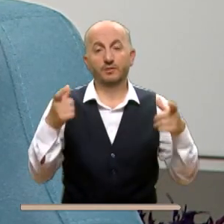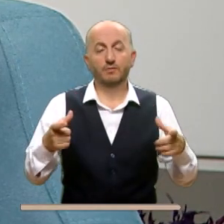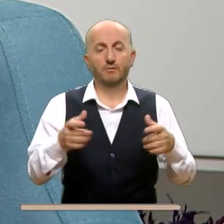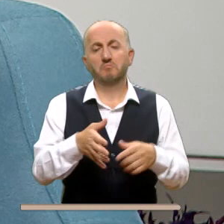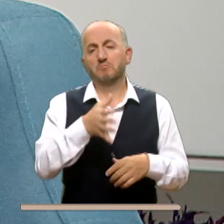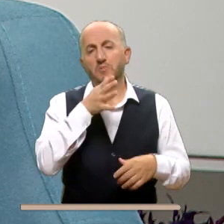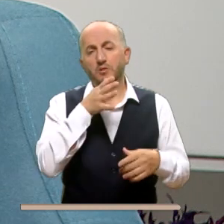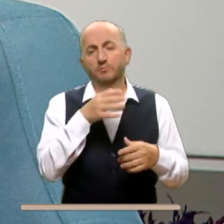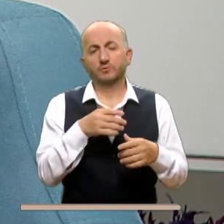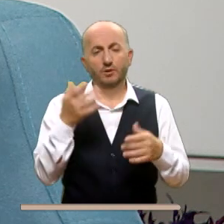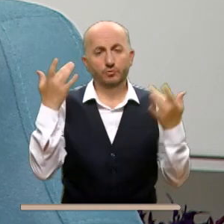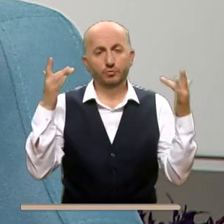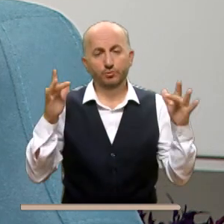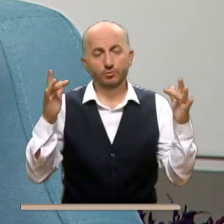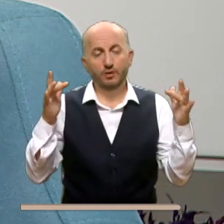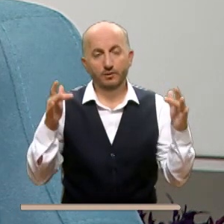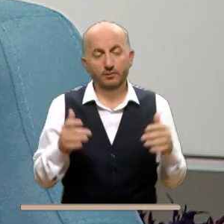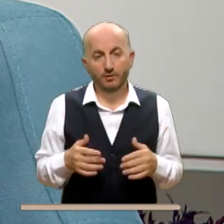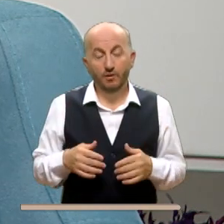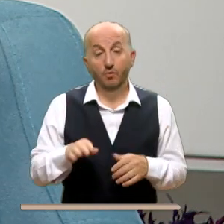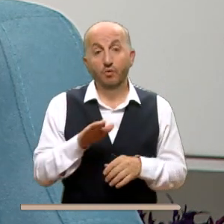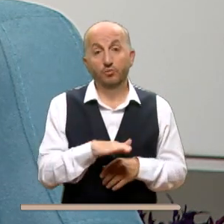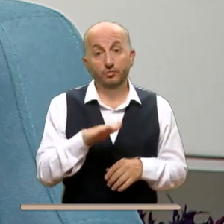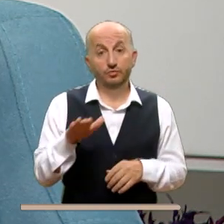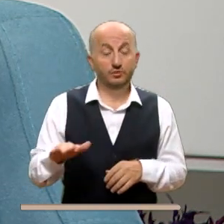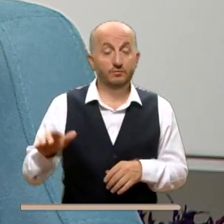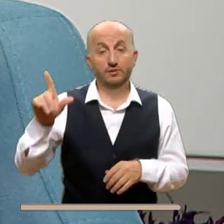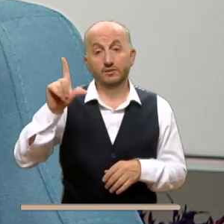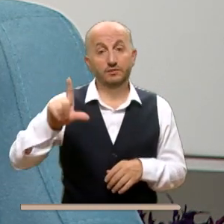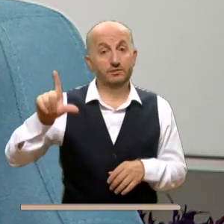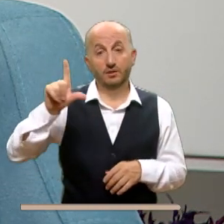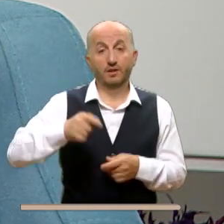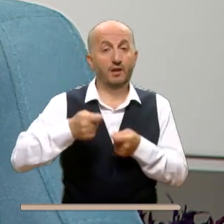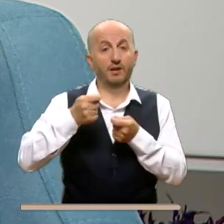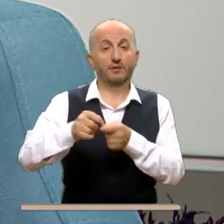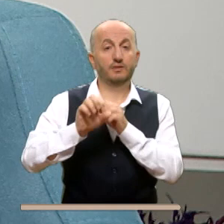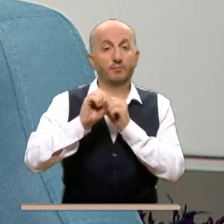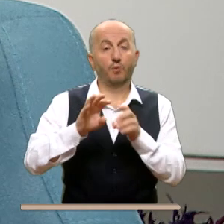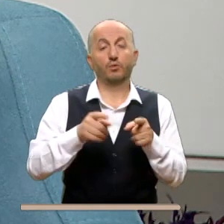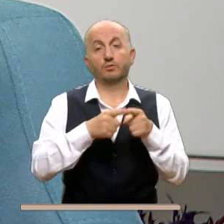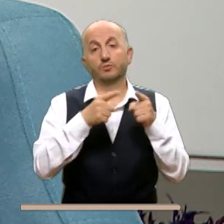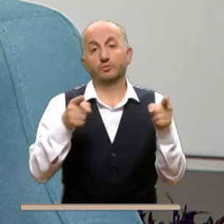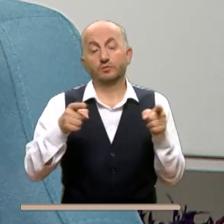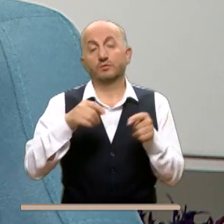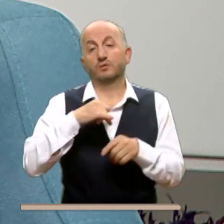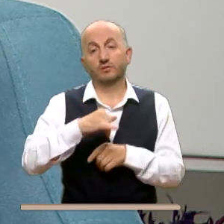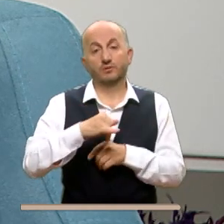Bilimsel imkanlarıyla, kültürel imkanlarıyla öğrencilerimizin lisans eğitim öğretim süreçleri yanında